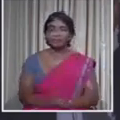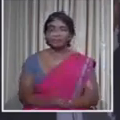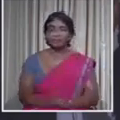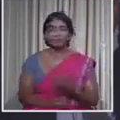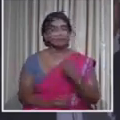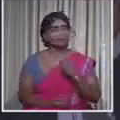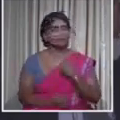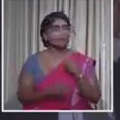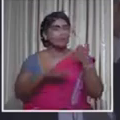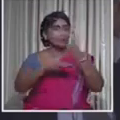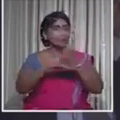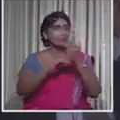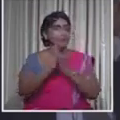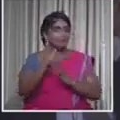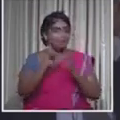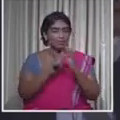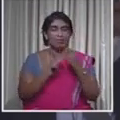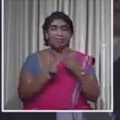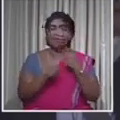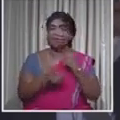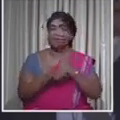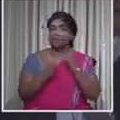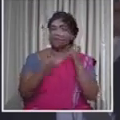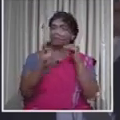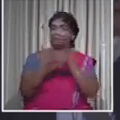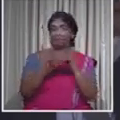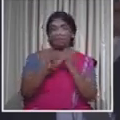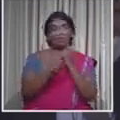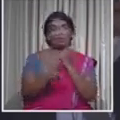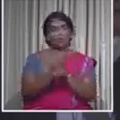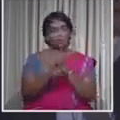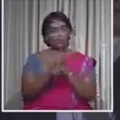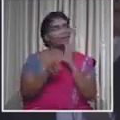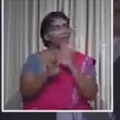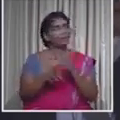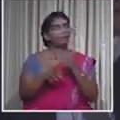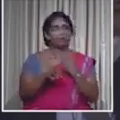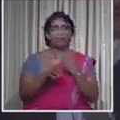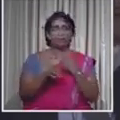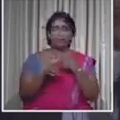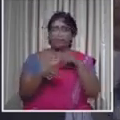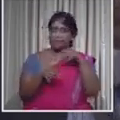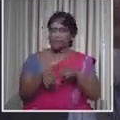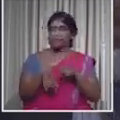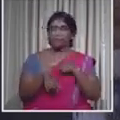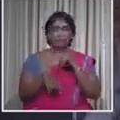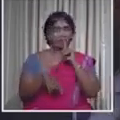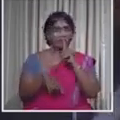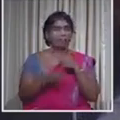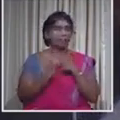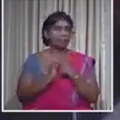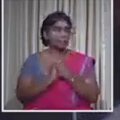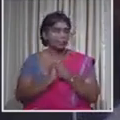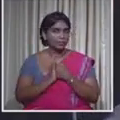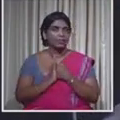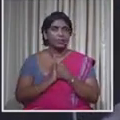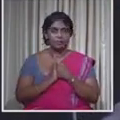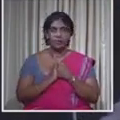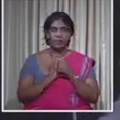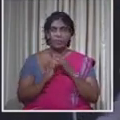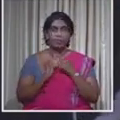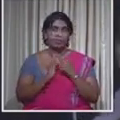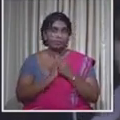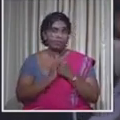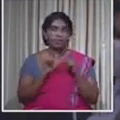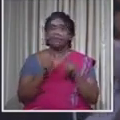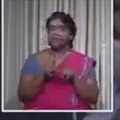ගරු මූලාසනයේ සභාපතිතුමනි රාජ්‍ය සේවයේ හිටපු කෙනෙක් ගුරුවරයෙක් විදියට මම මේක අදත් කතා කරන්නේ මොහොම ගෞරවයක් විදියට. ගෞරවණීය